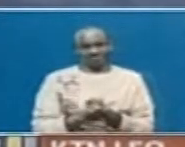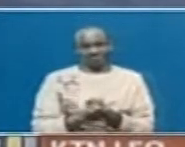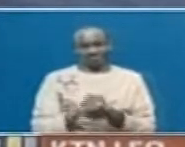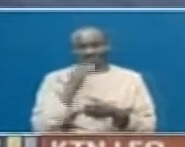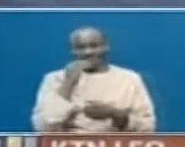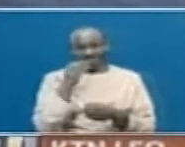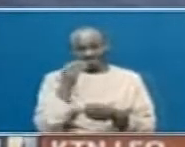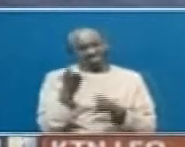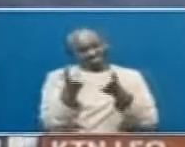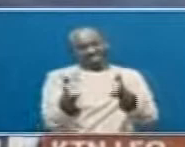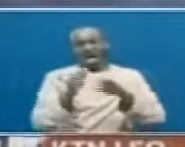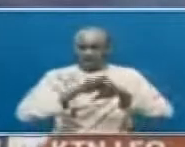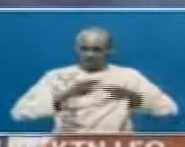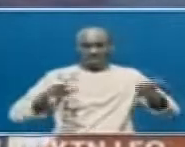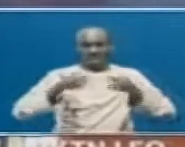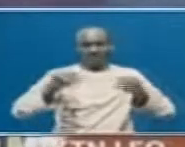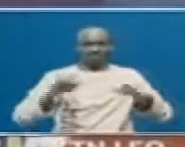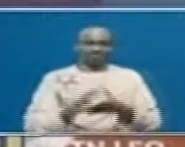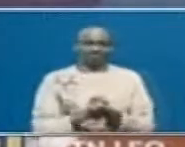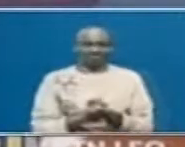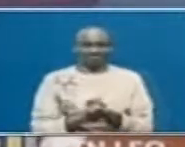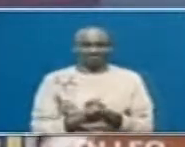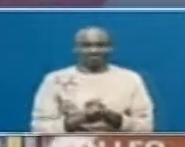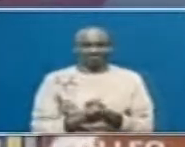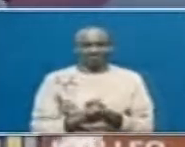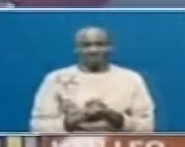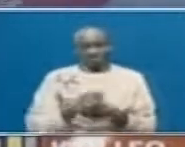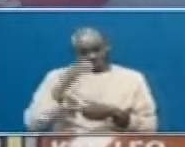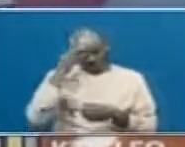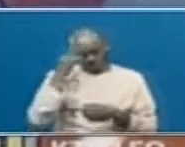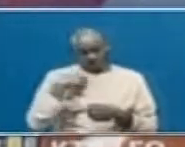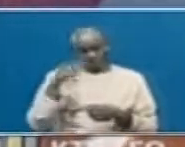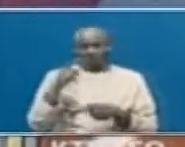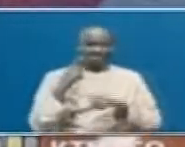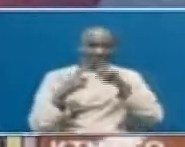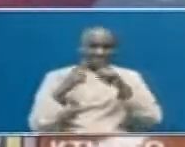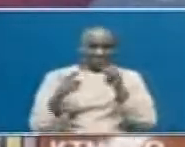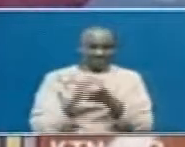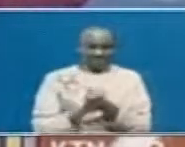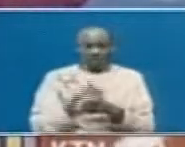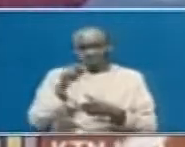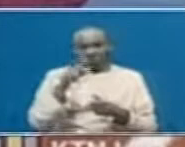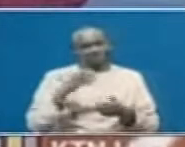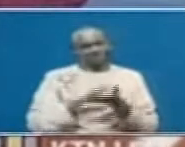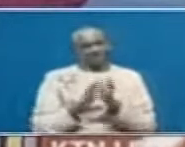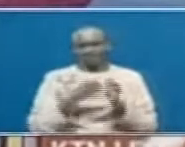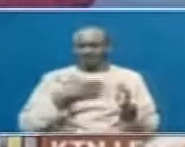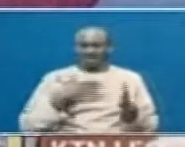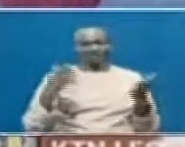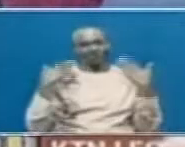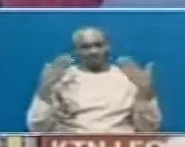limelala mchangani. Kwa na Mashujaa, uwe wangu wa